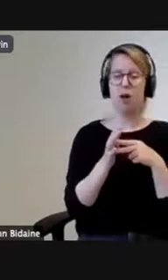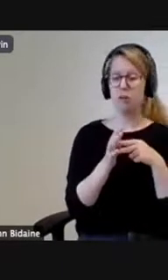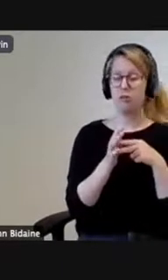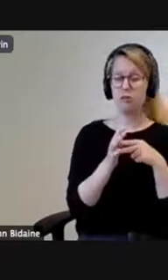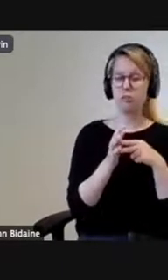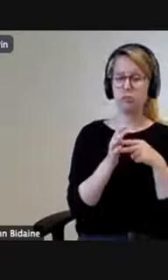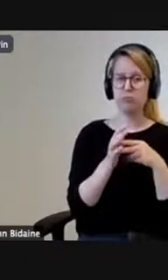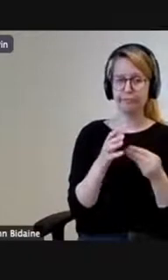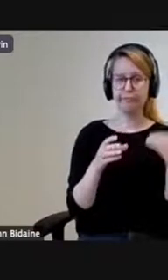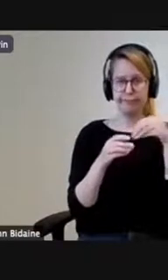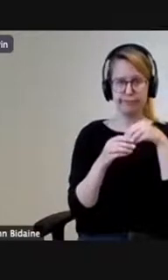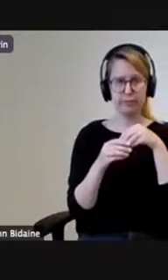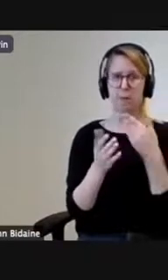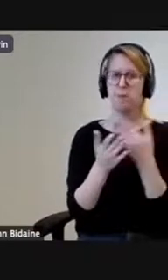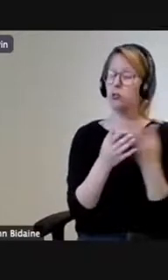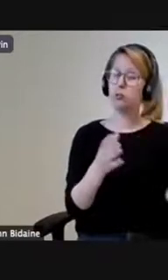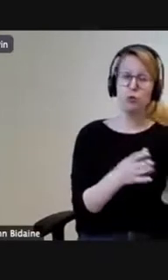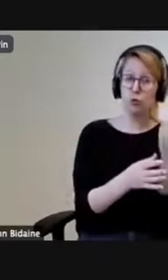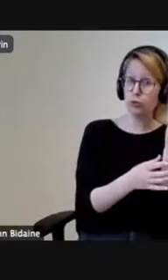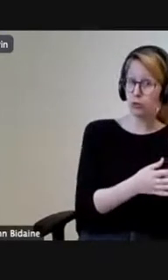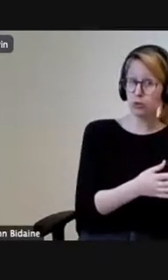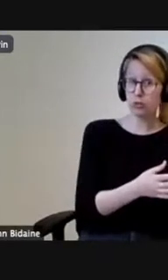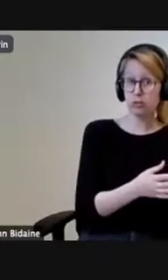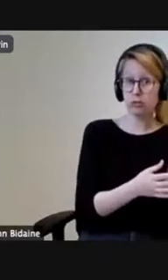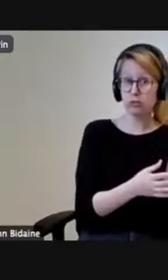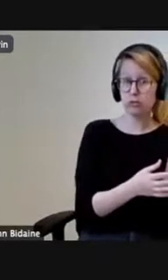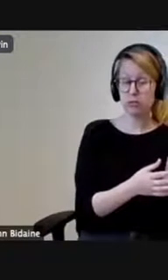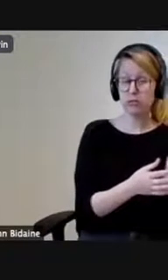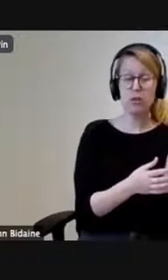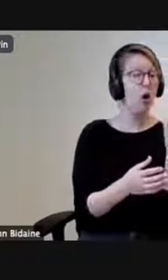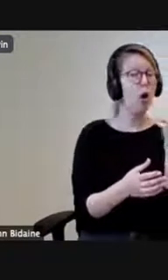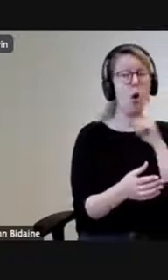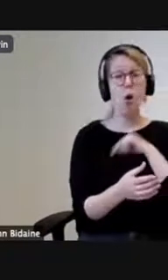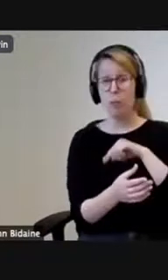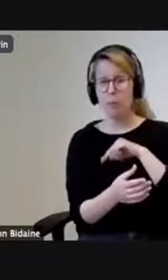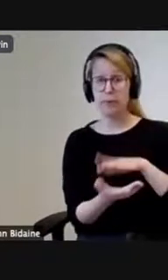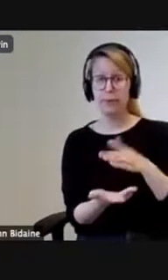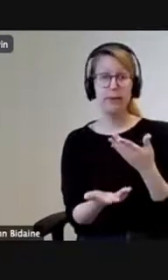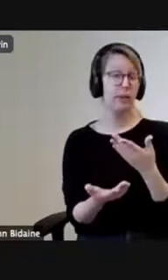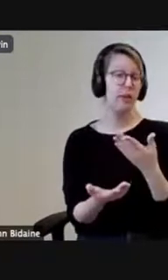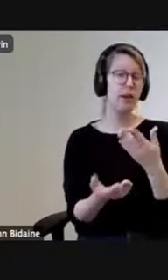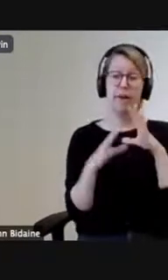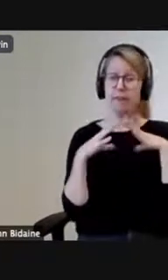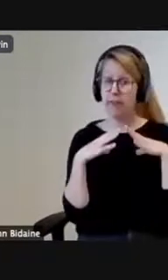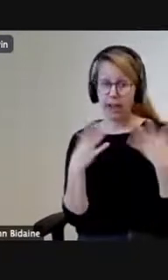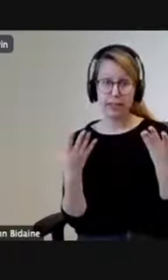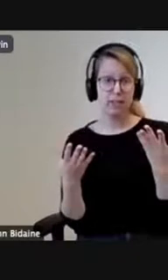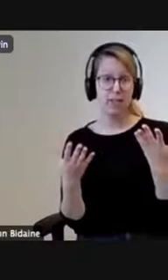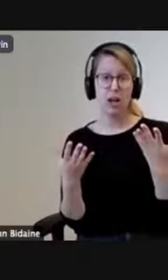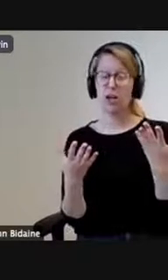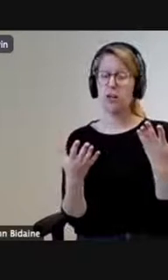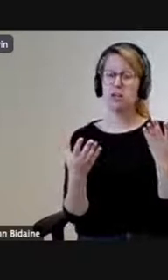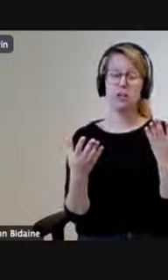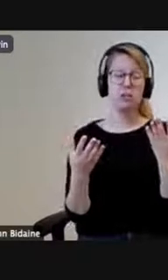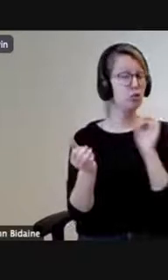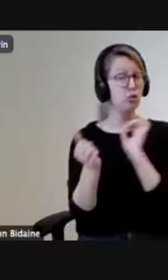de divertissement, loisirs, sport et tourisme. Donc, on couvre l'ensemble des